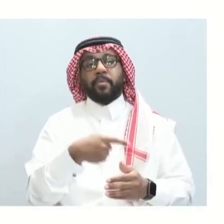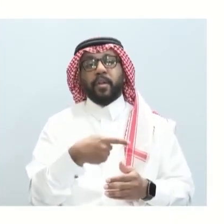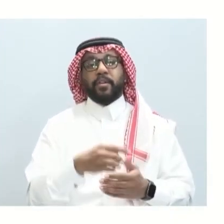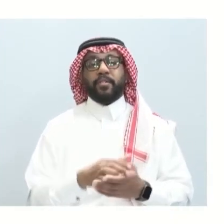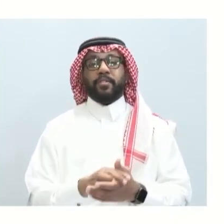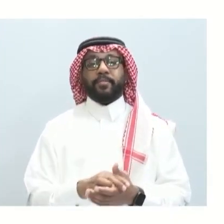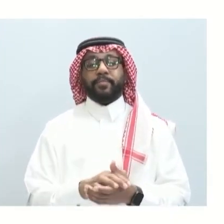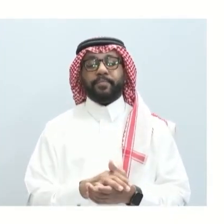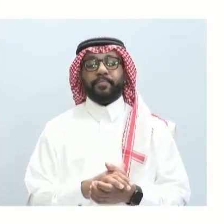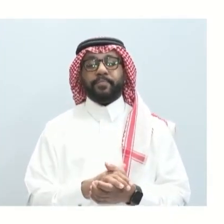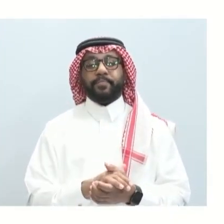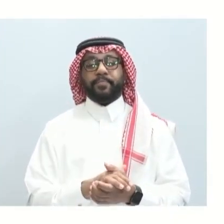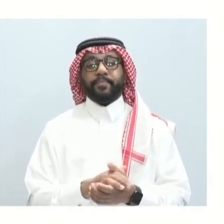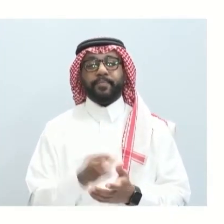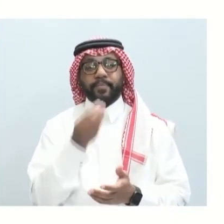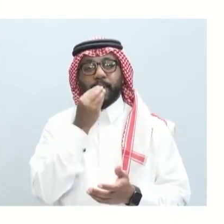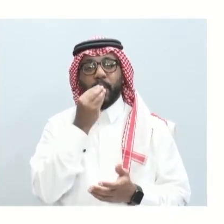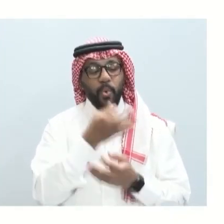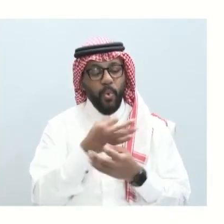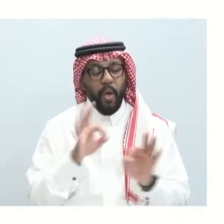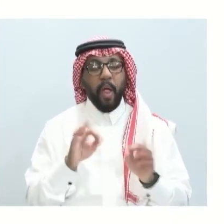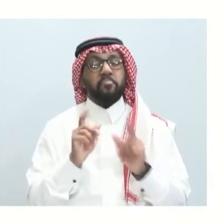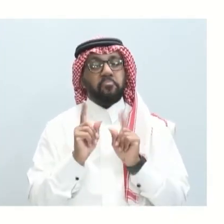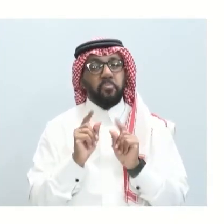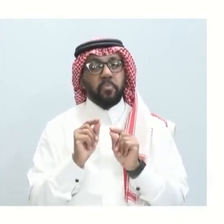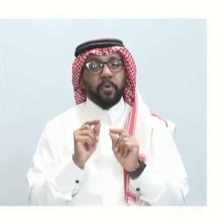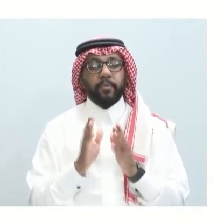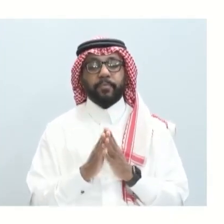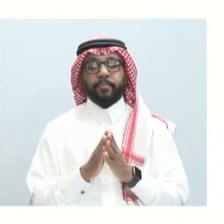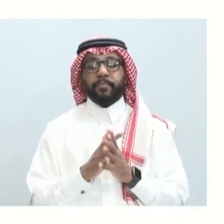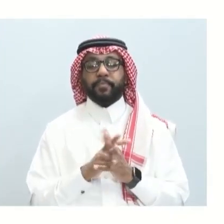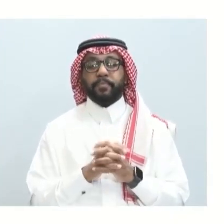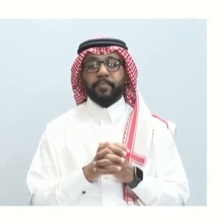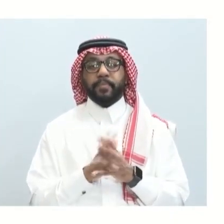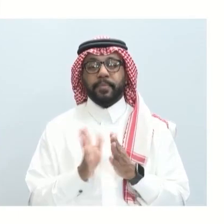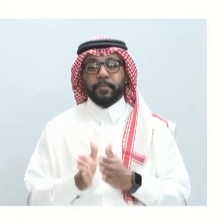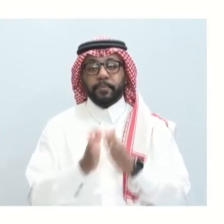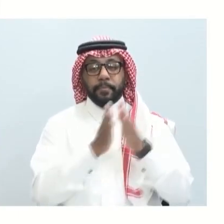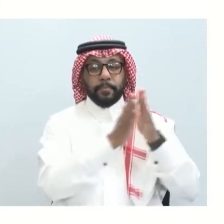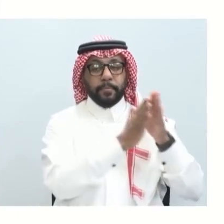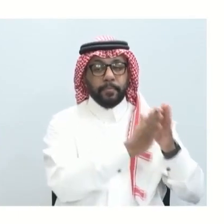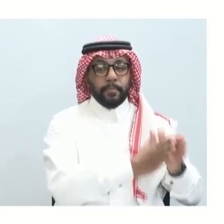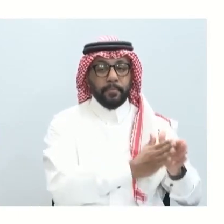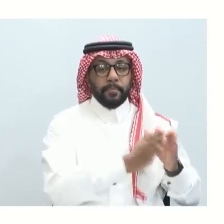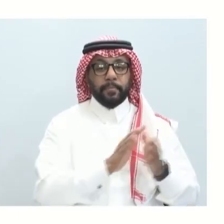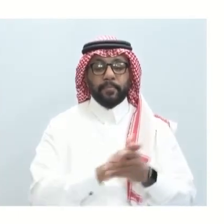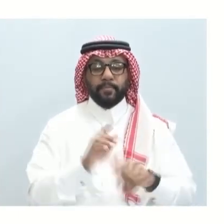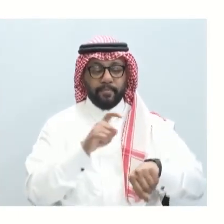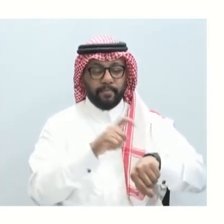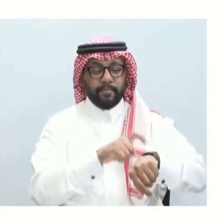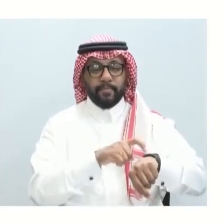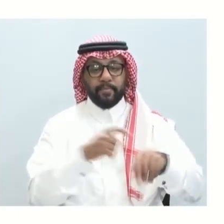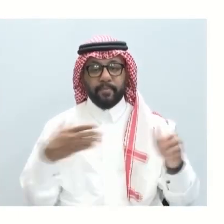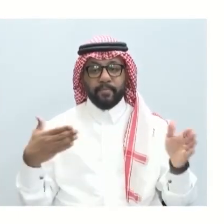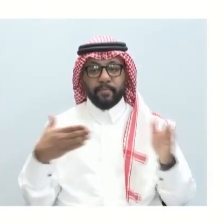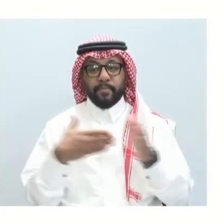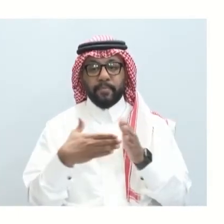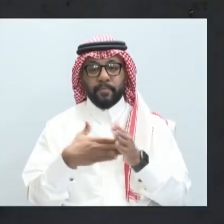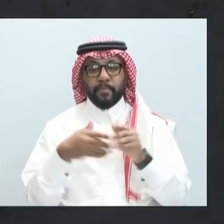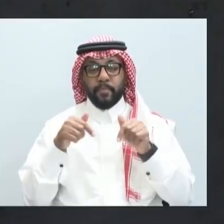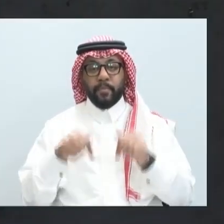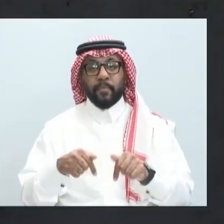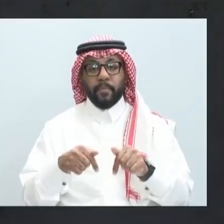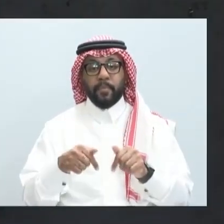ابنائي وبناتي نكون اجبنا على هذا السؤال ومع هذا السؤال ابناء وبناتي نكون وصلنا الى ختام درسنا لهذا اليوم